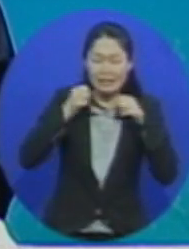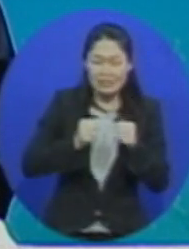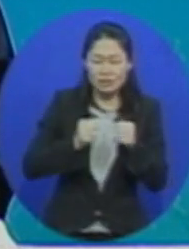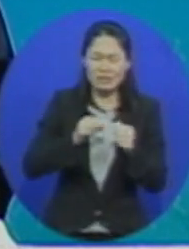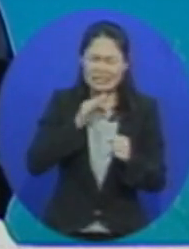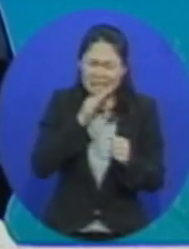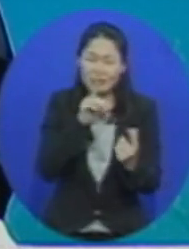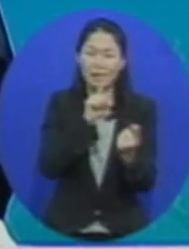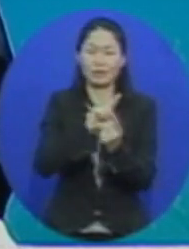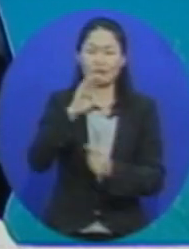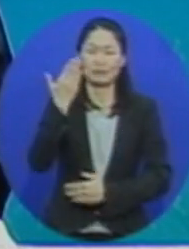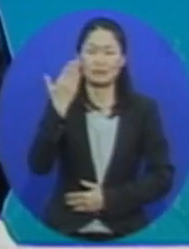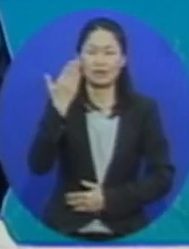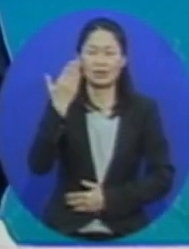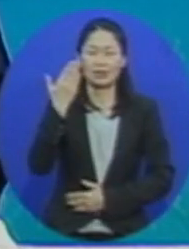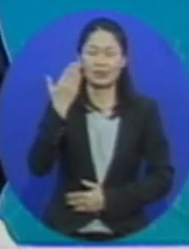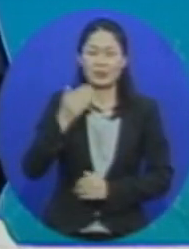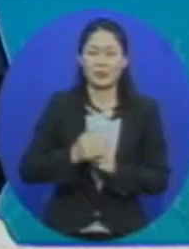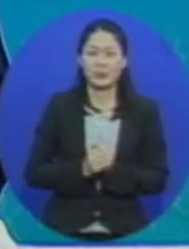만나셔야 되요